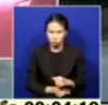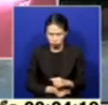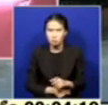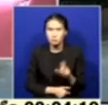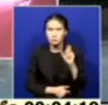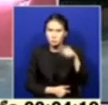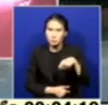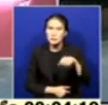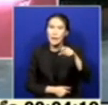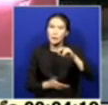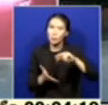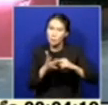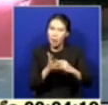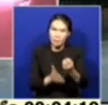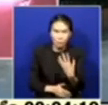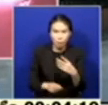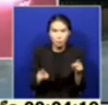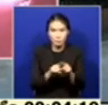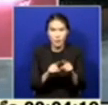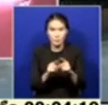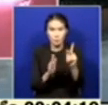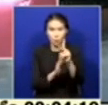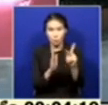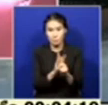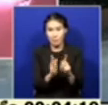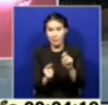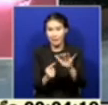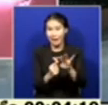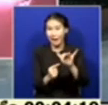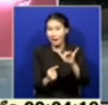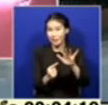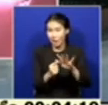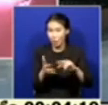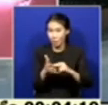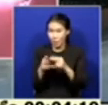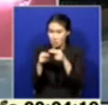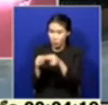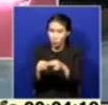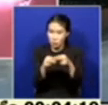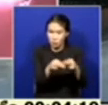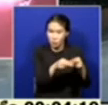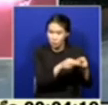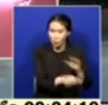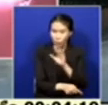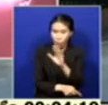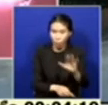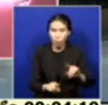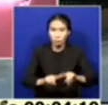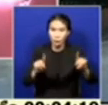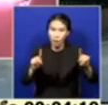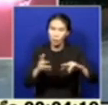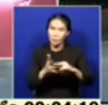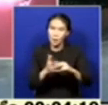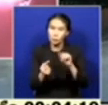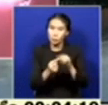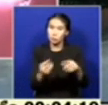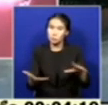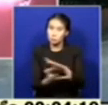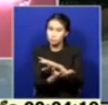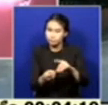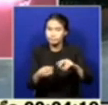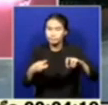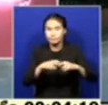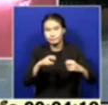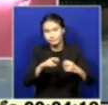ของเขานะฮะได้ตอบไปเช่นนั้นแล้วก็ถามไปด้วยซ้ำนะฮะว่าเป็นเช่นนั้นหรือไม่ทุกประเทศพงกศี